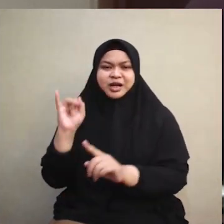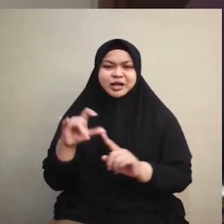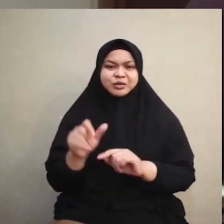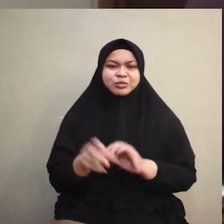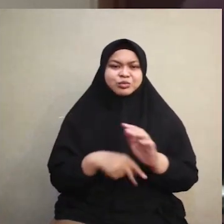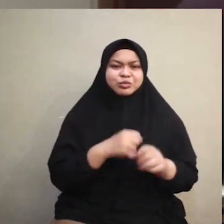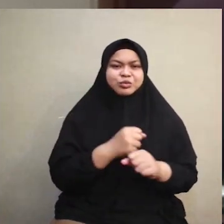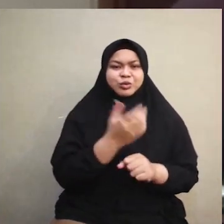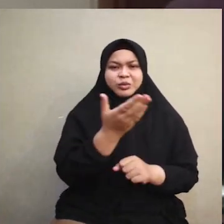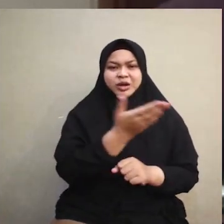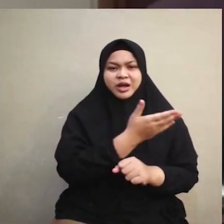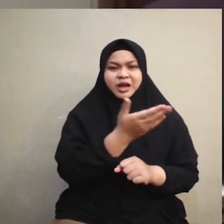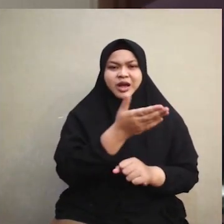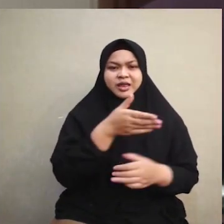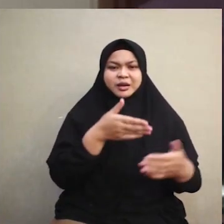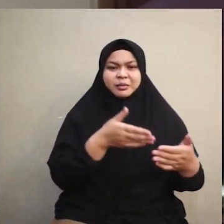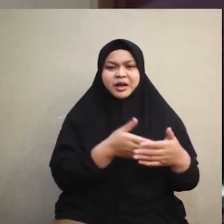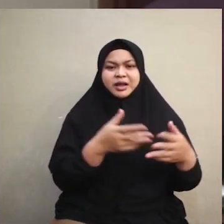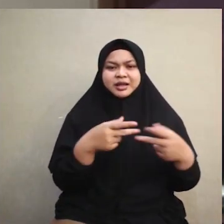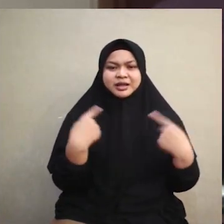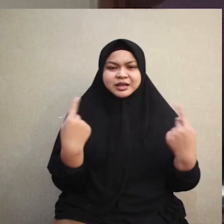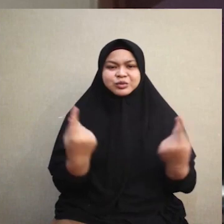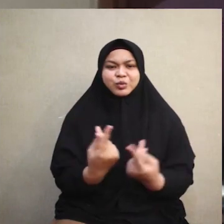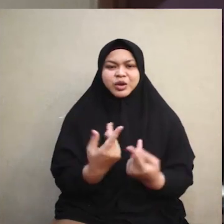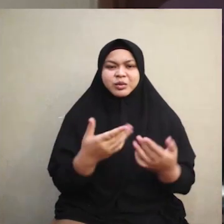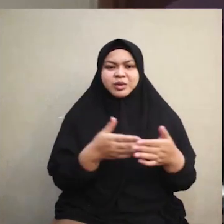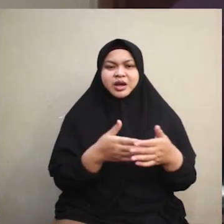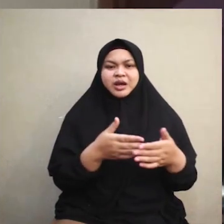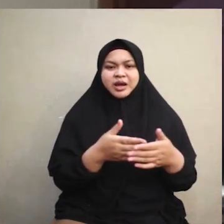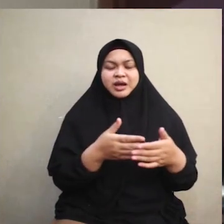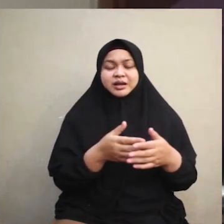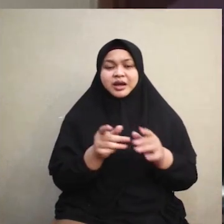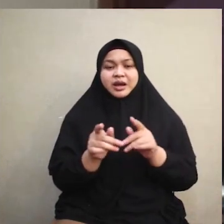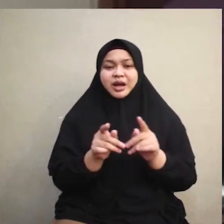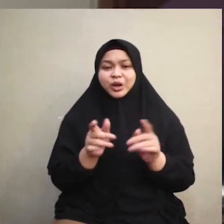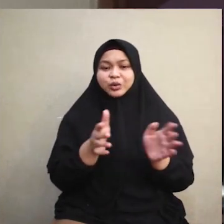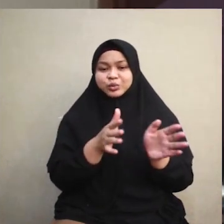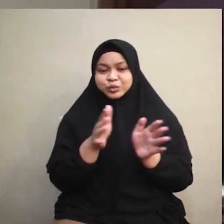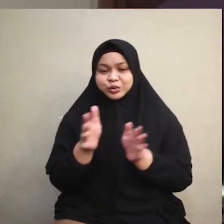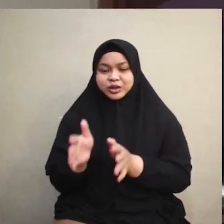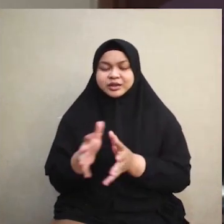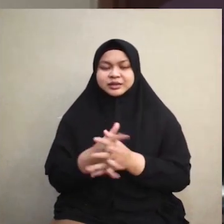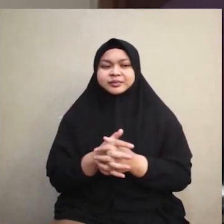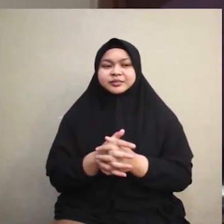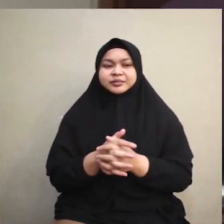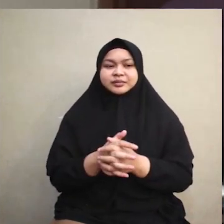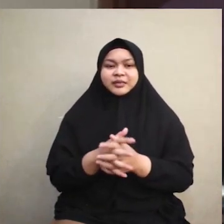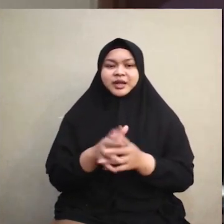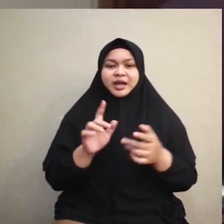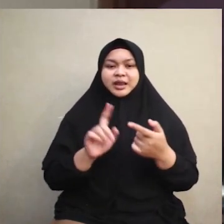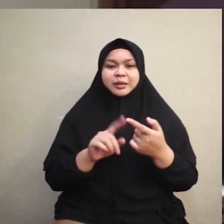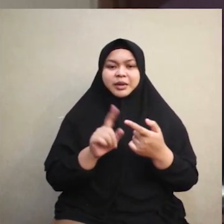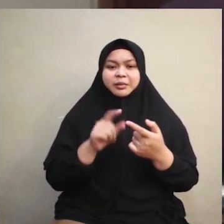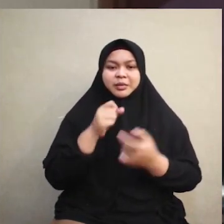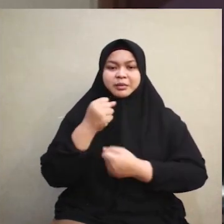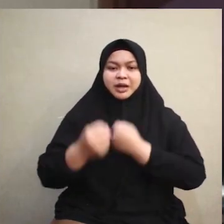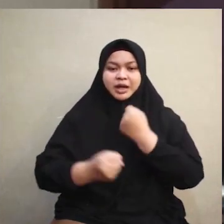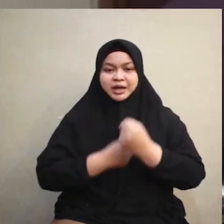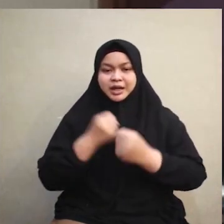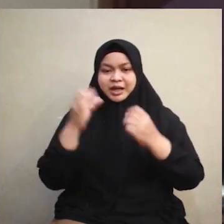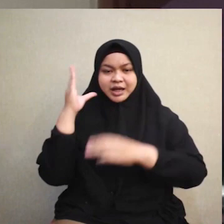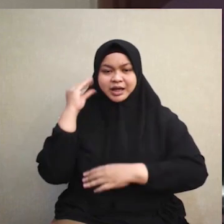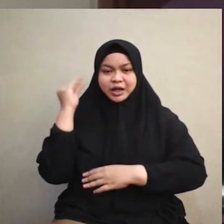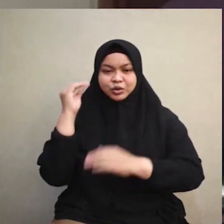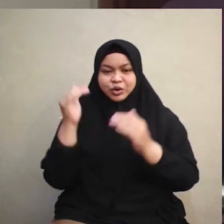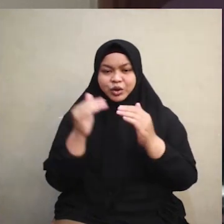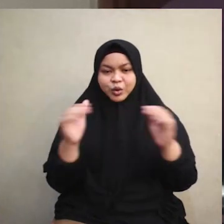terbatas kita semua terbatas kekuatannya sehingga ketika kemudian kita atau kawan-kawan yang bergerak di isu keadilan